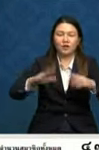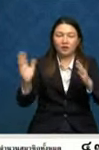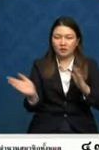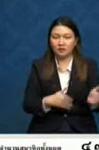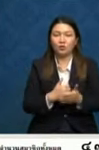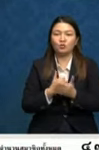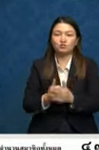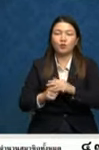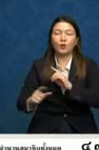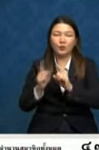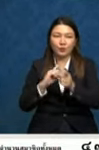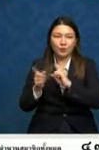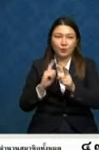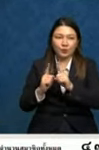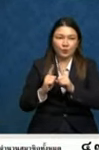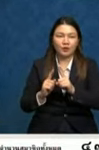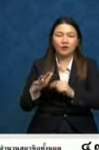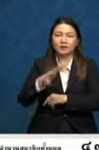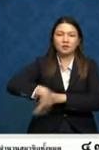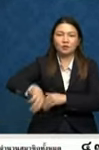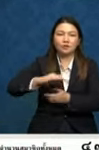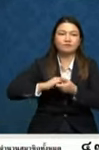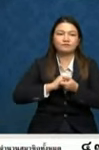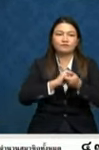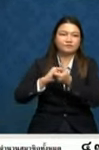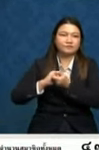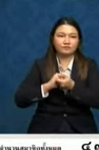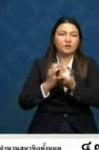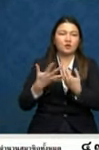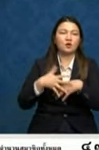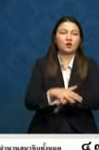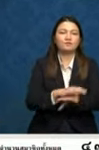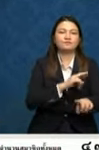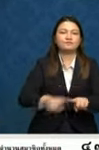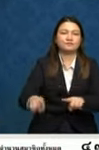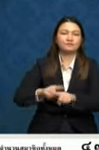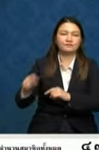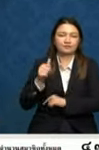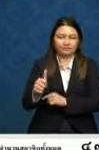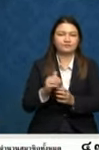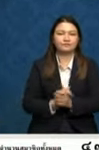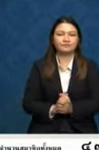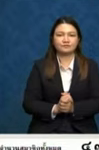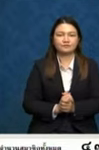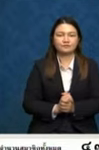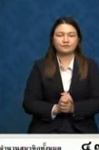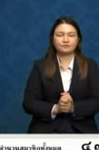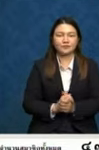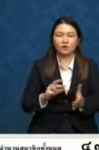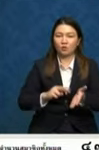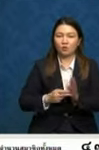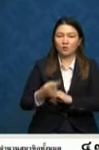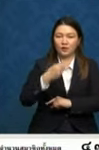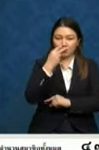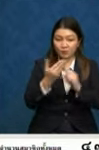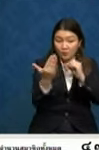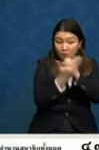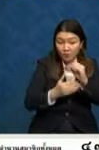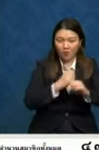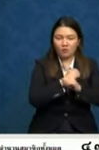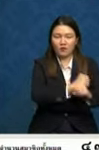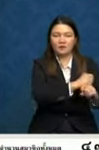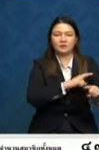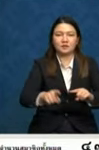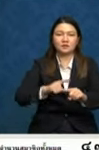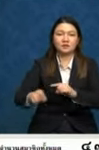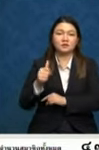ริมการอยู่ร่วมกันในสังคมพหุวัฒนธรรมรวมถึงการป้องกันและแก้ไขปัญหายาเสพติดสกัดกั้น